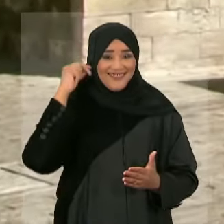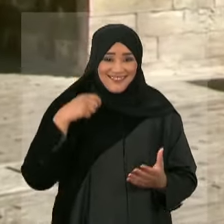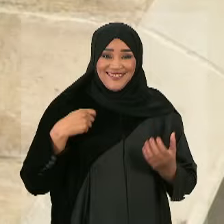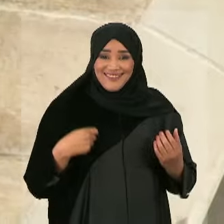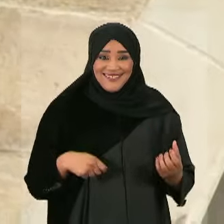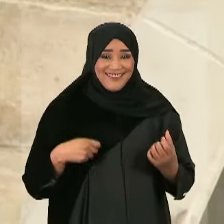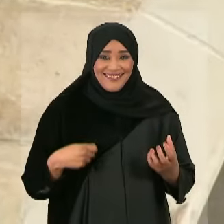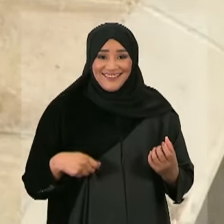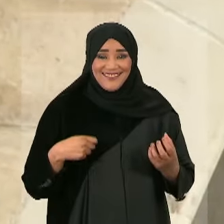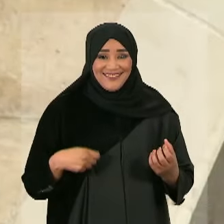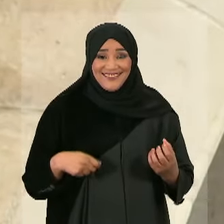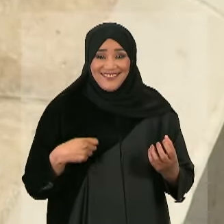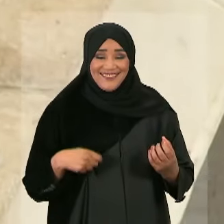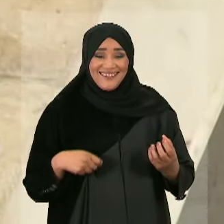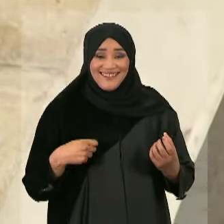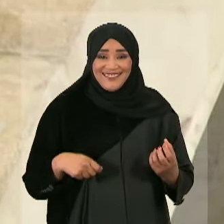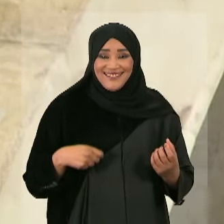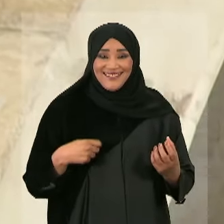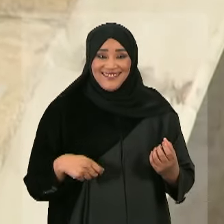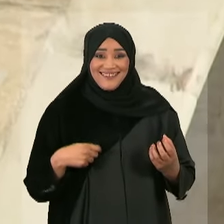وياه عرقوا زلا